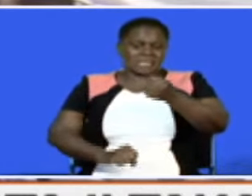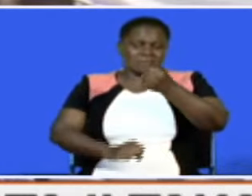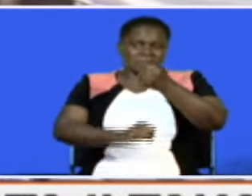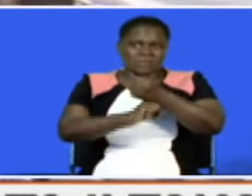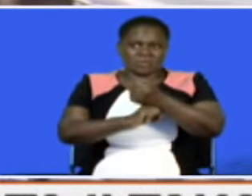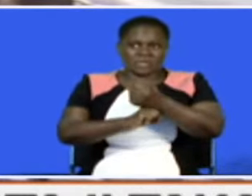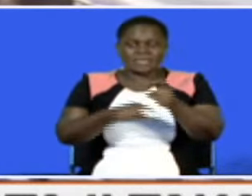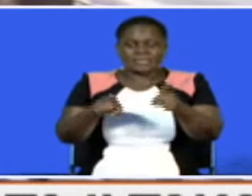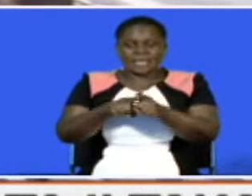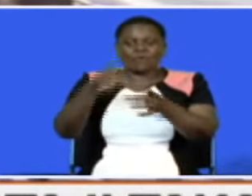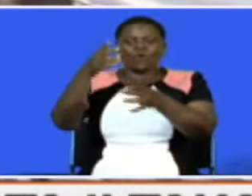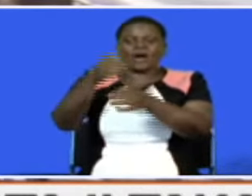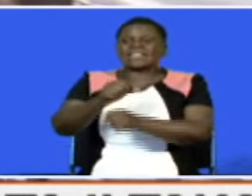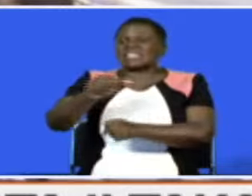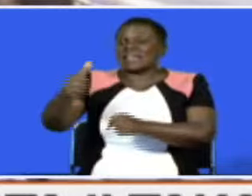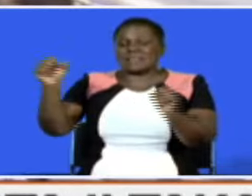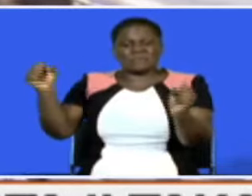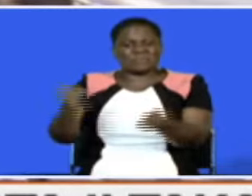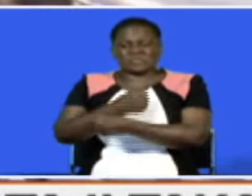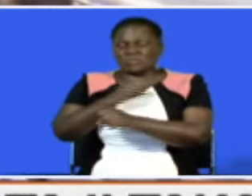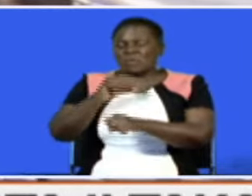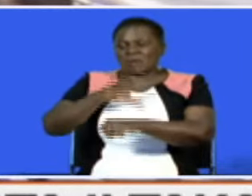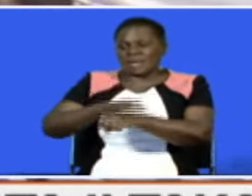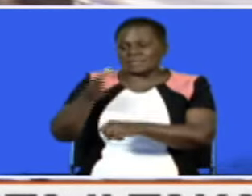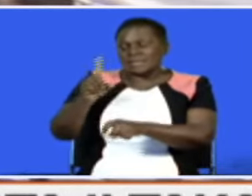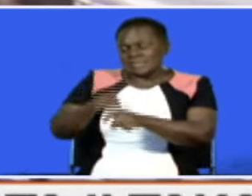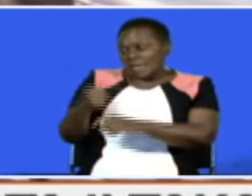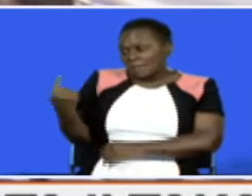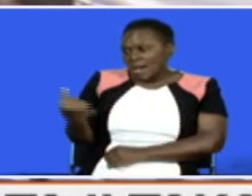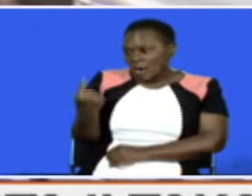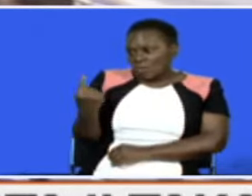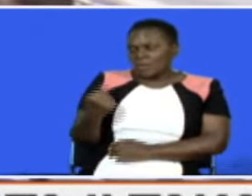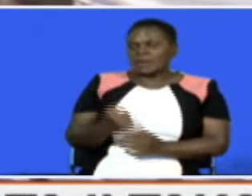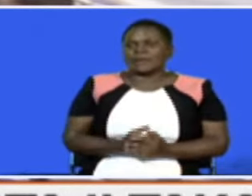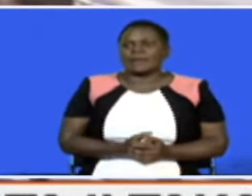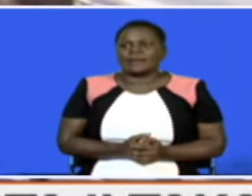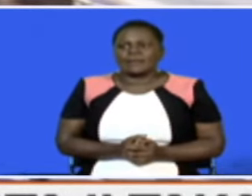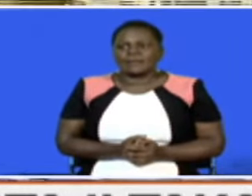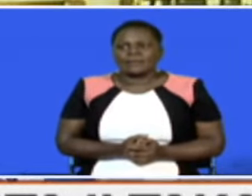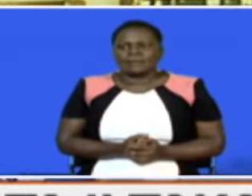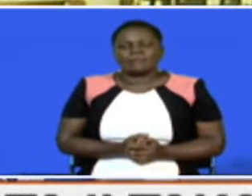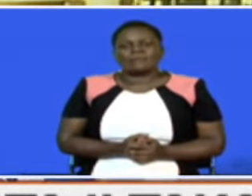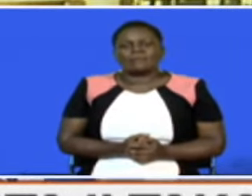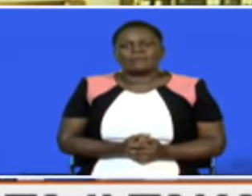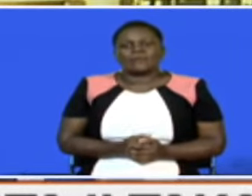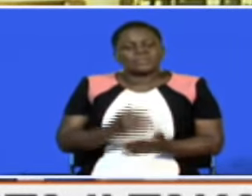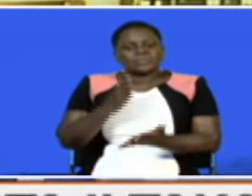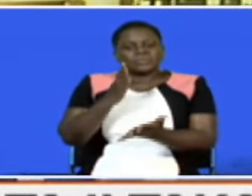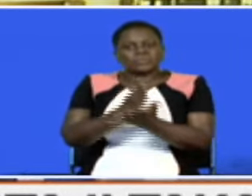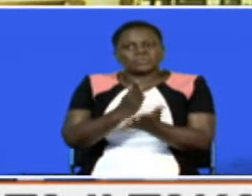hata mashirika mengine hayawezi kuwafikia wakiwa peke yao. Bila shaka kwenye mdoso kwa mdoso.